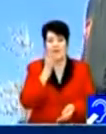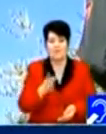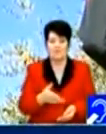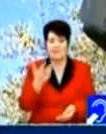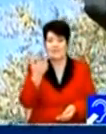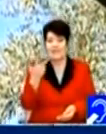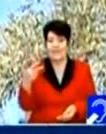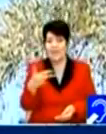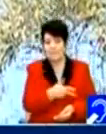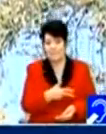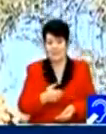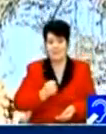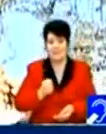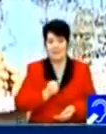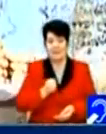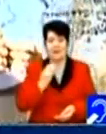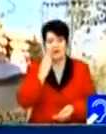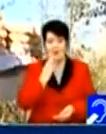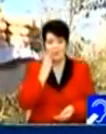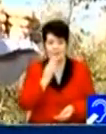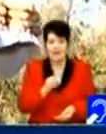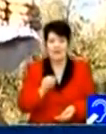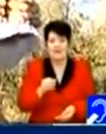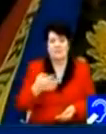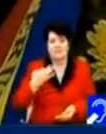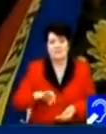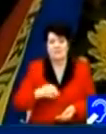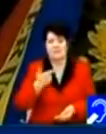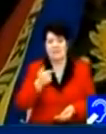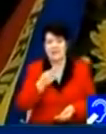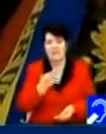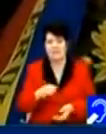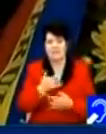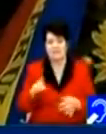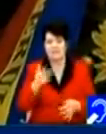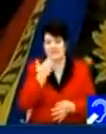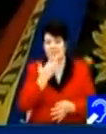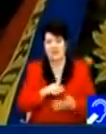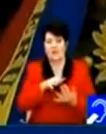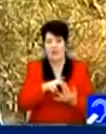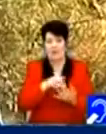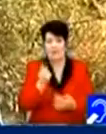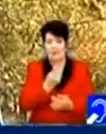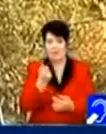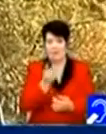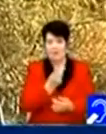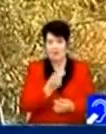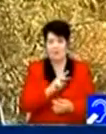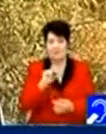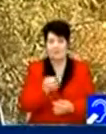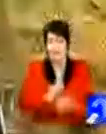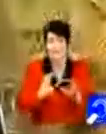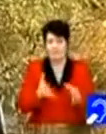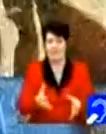peste 3.000 de militari români, ruși, austrieci, cehi, francezi, greci, dar și de alte națiuni care au luptat în primul și al doilea război mondial.